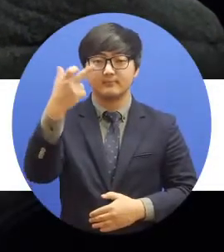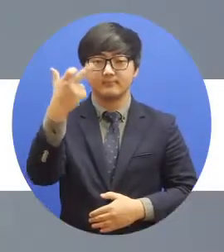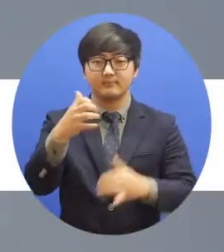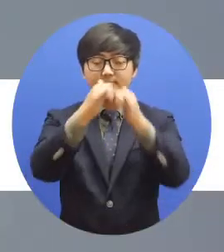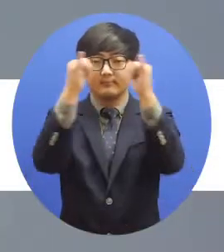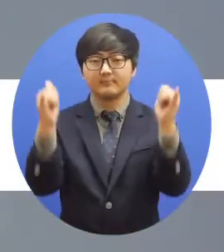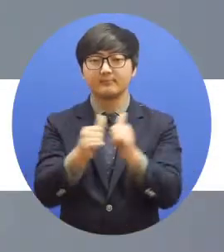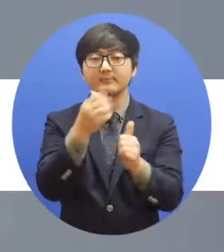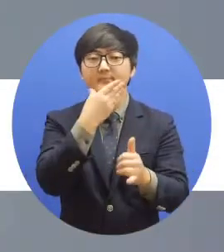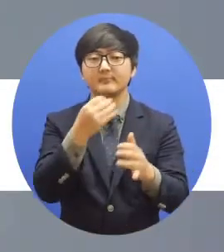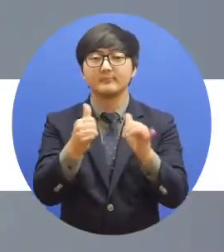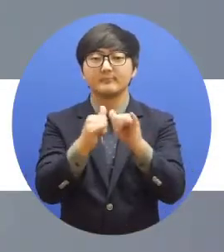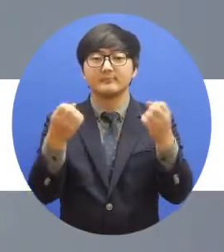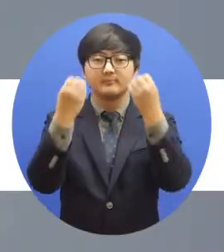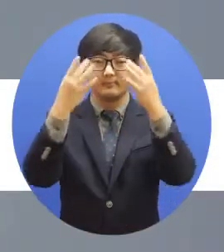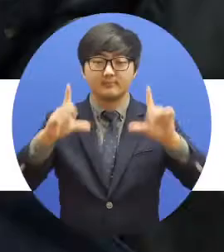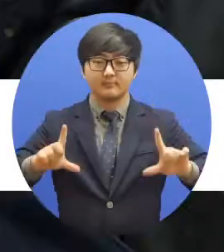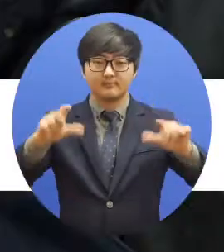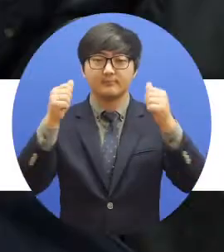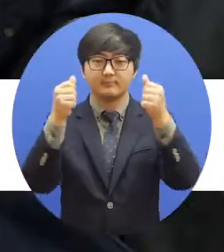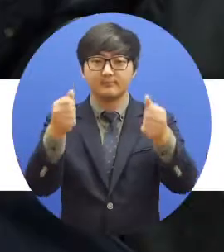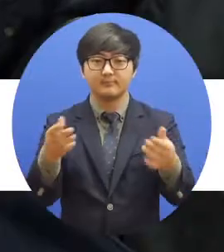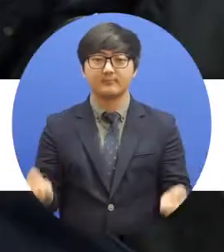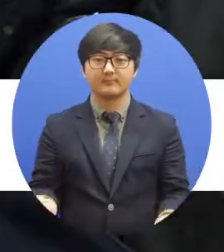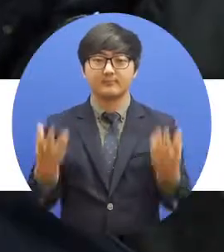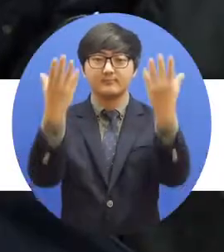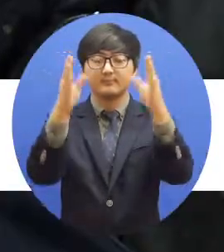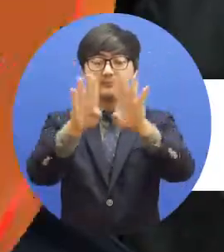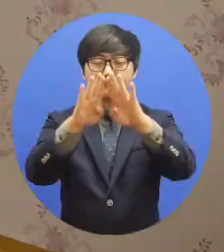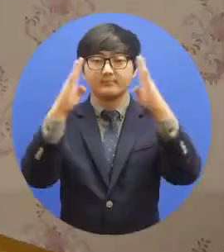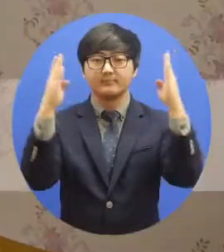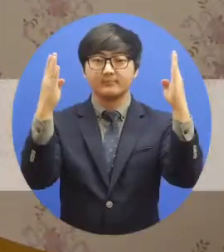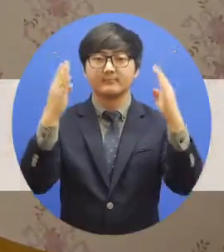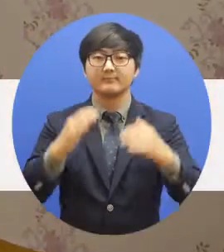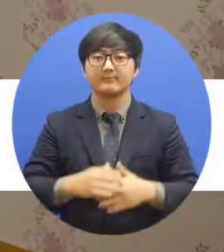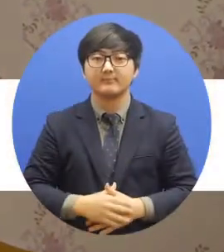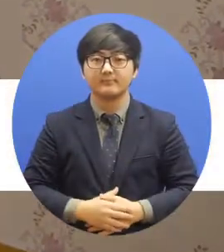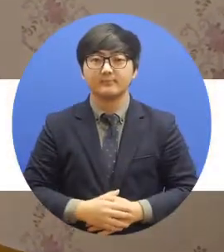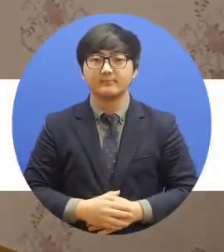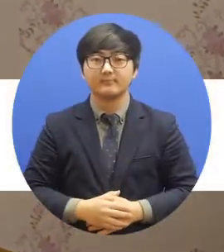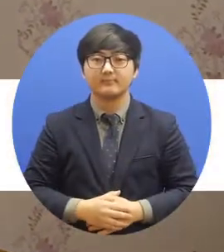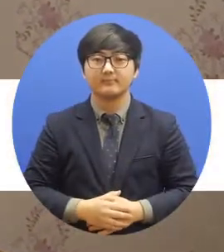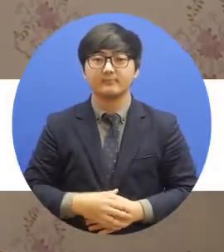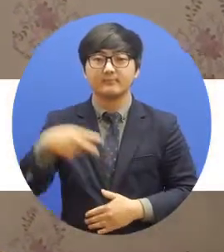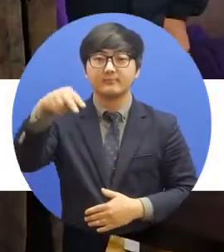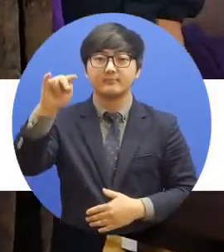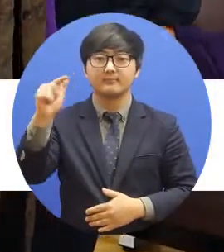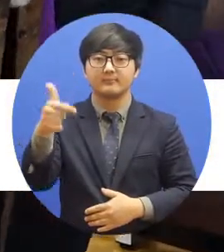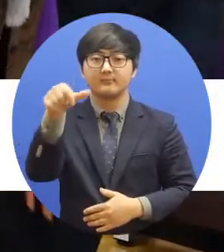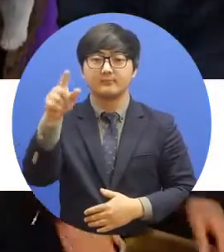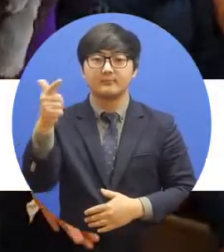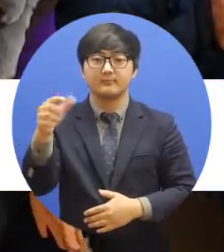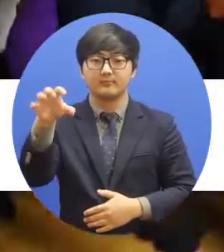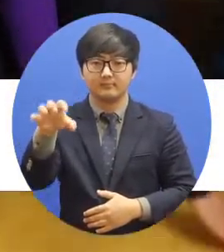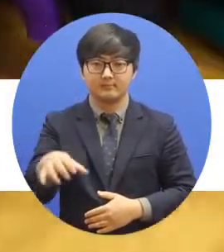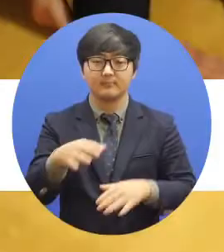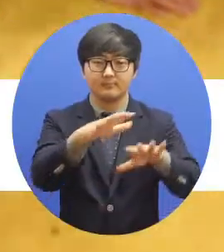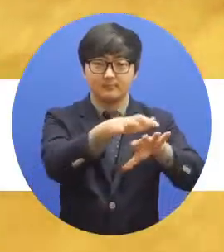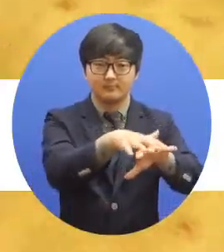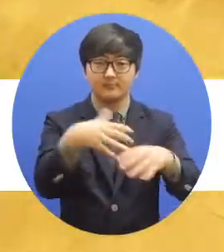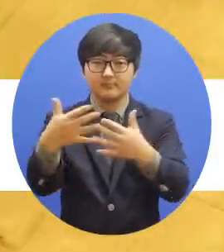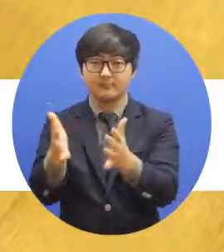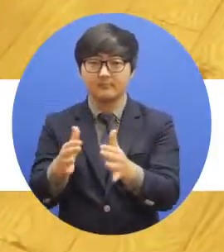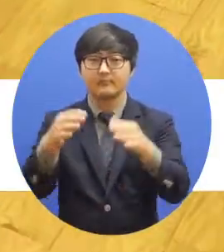2017년 사회복지인 신년 인사회가 개최됐습니다. 공주시 신관동에서 기관 단체 합동